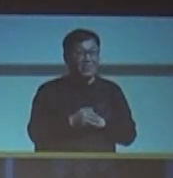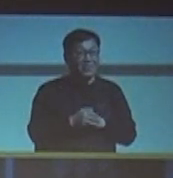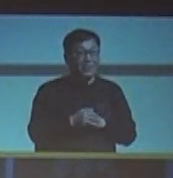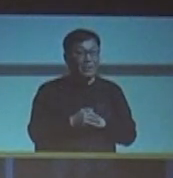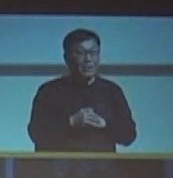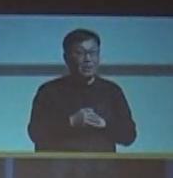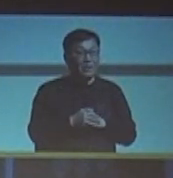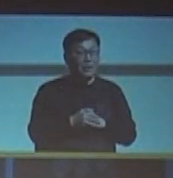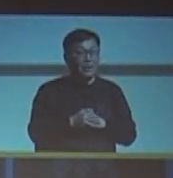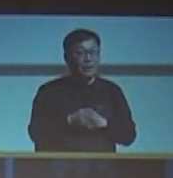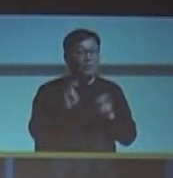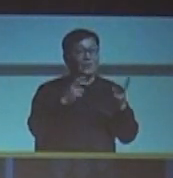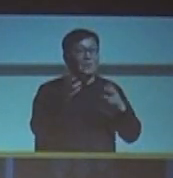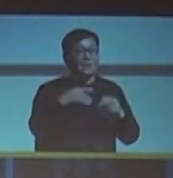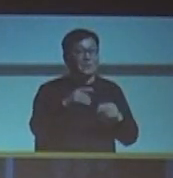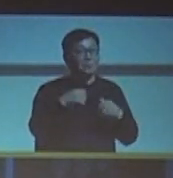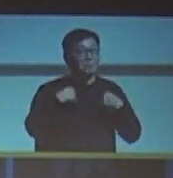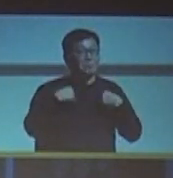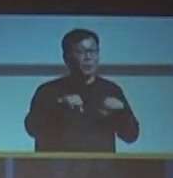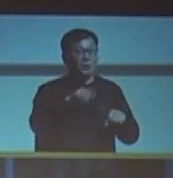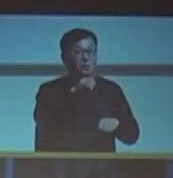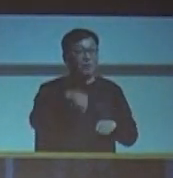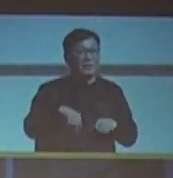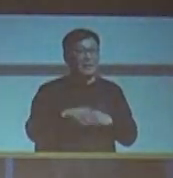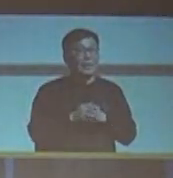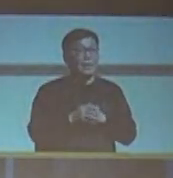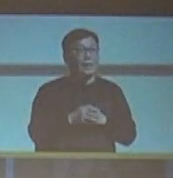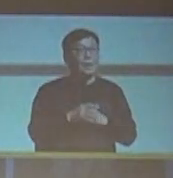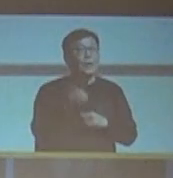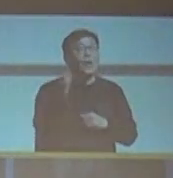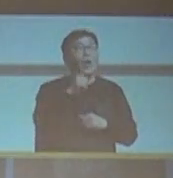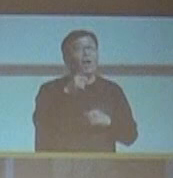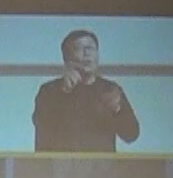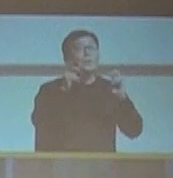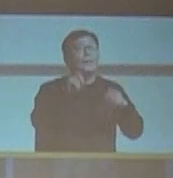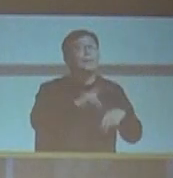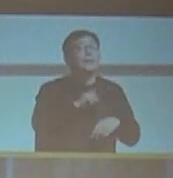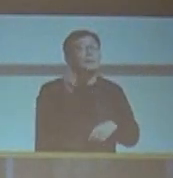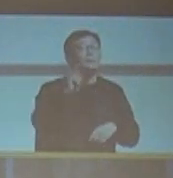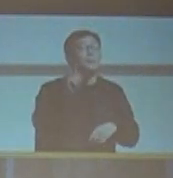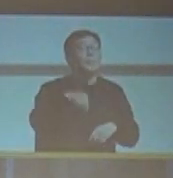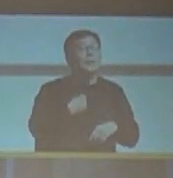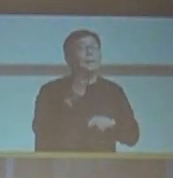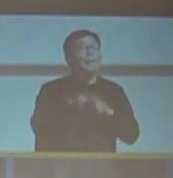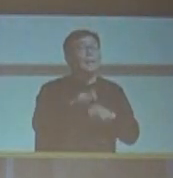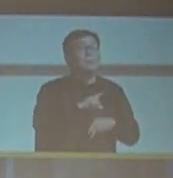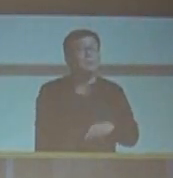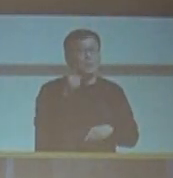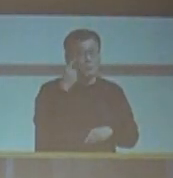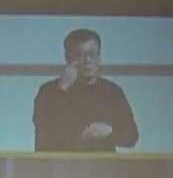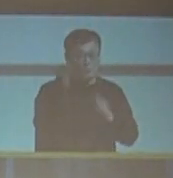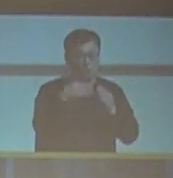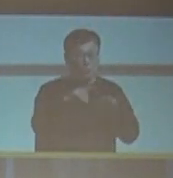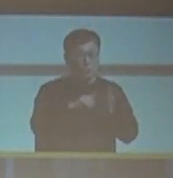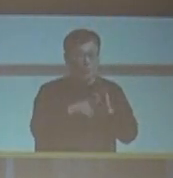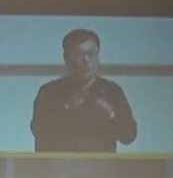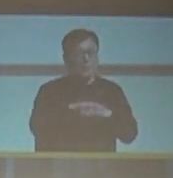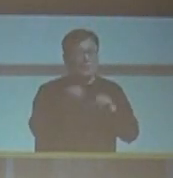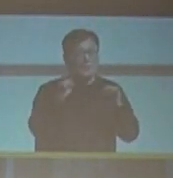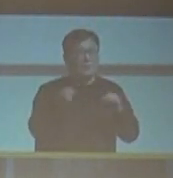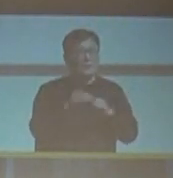네. 자기소개할 때 회사 이름도 꼭 얘기해주세요. 네. 어느 회사, 네, 직급 네. 말씀해 주시고요. 네. 네.